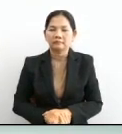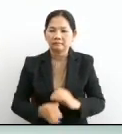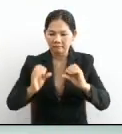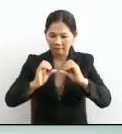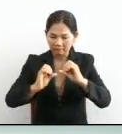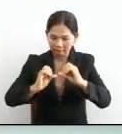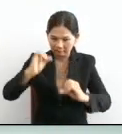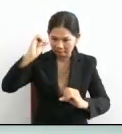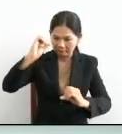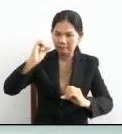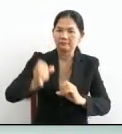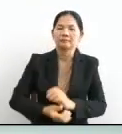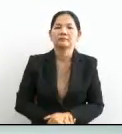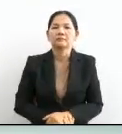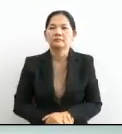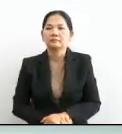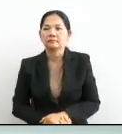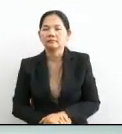lơ pi nì